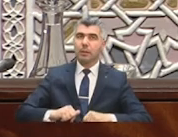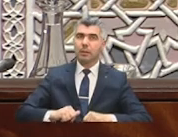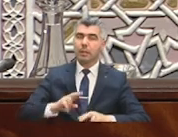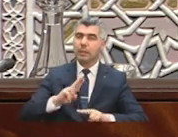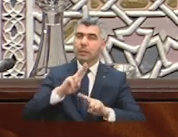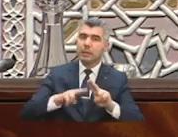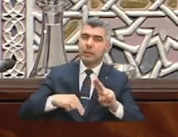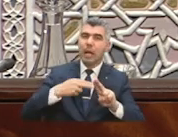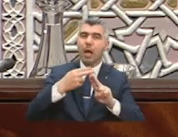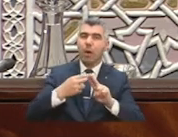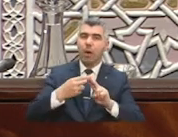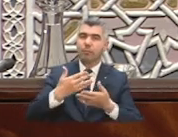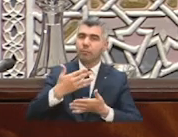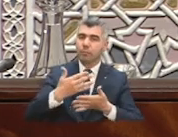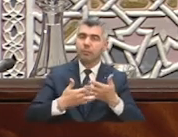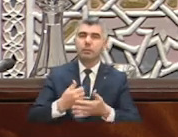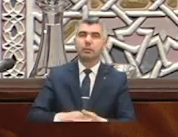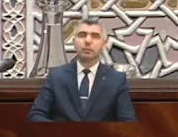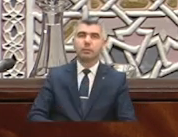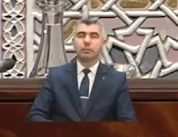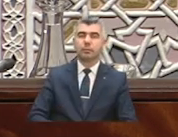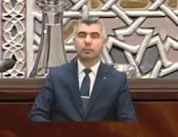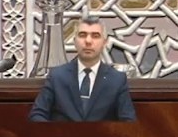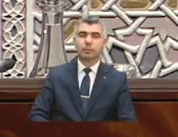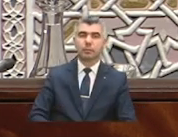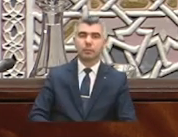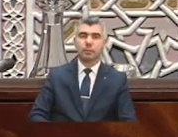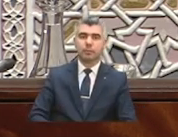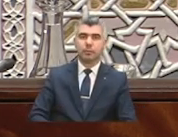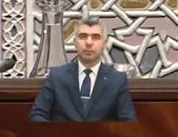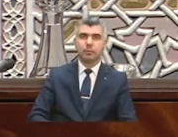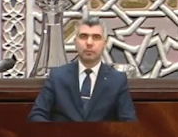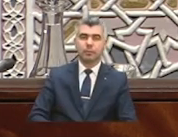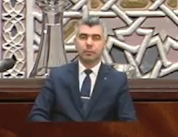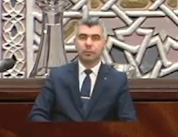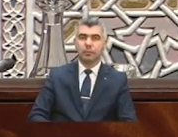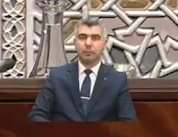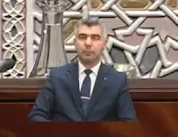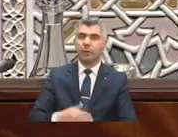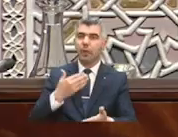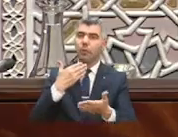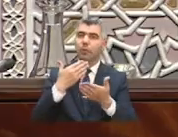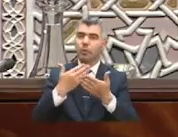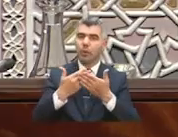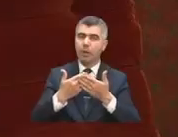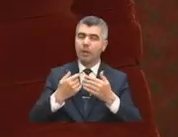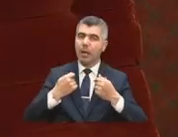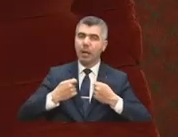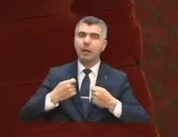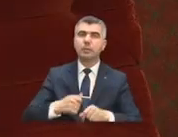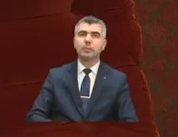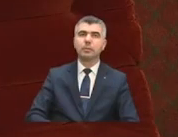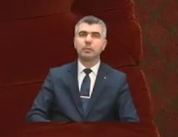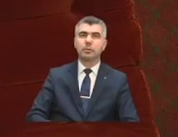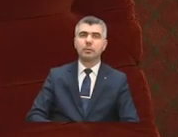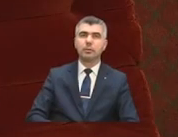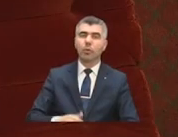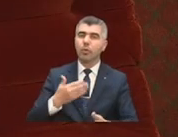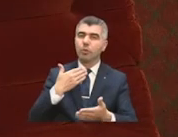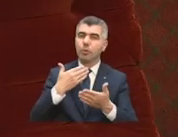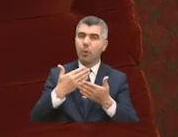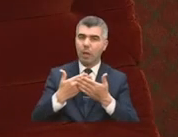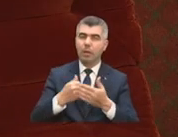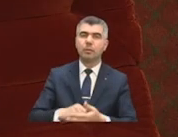لبسط عناصر الإجابة. شكرا. تفضل السيد الوزير المحترم. شكرا سيد الرئيس وشكرا